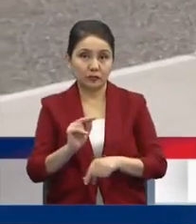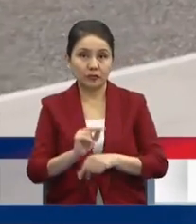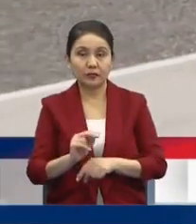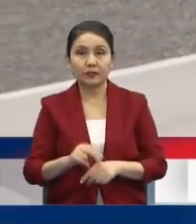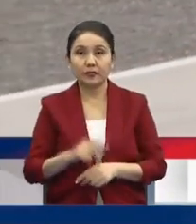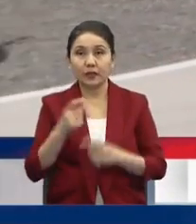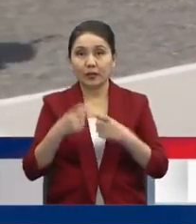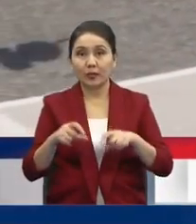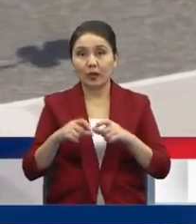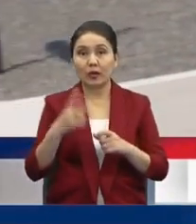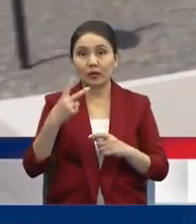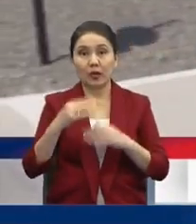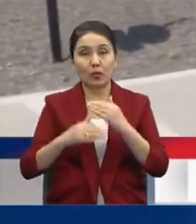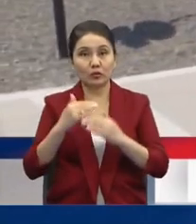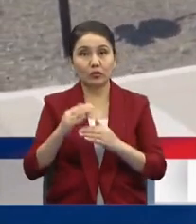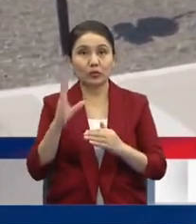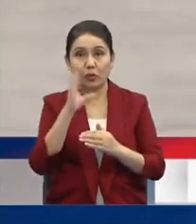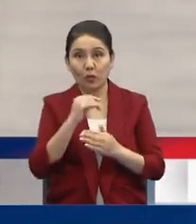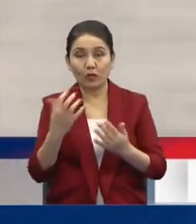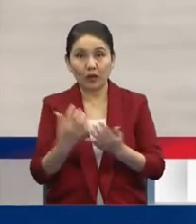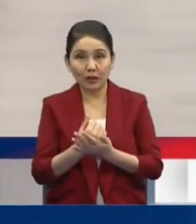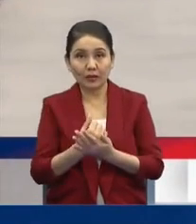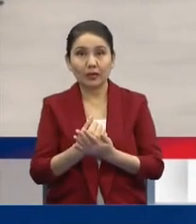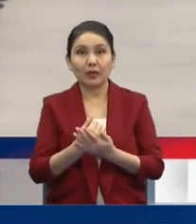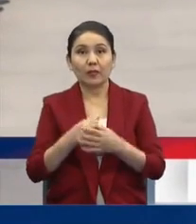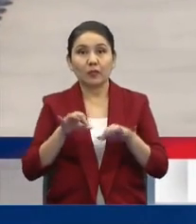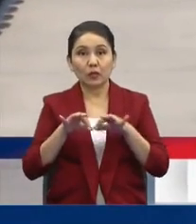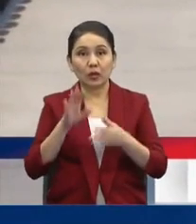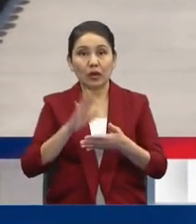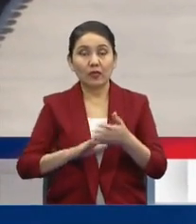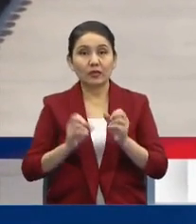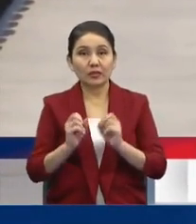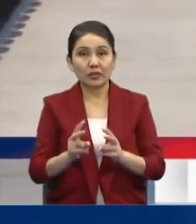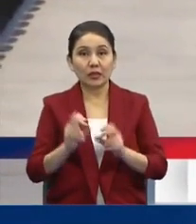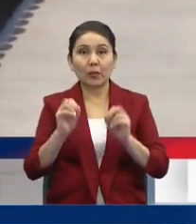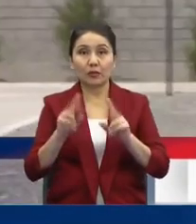Imtihonning 2 bosqichidan ham muvaffaqiyatli o'tgan nomzodlarga yo'l harakat xavfsizligi bo'limi uchun